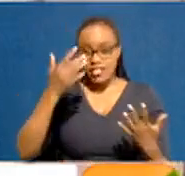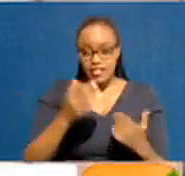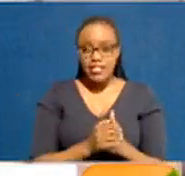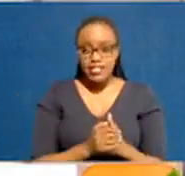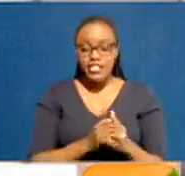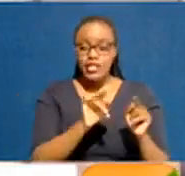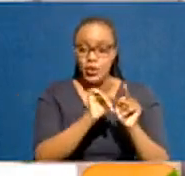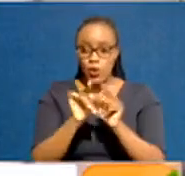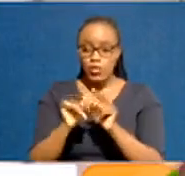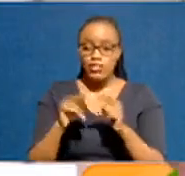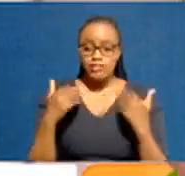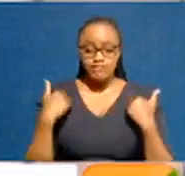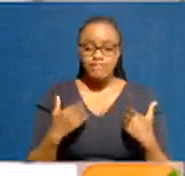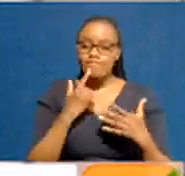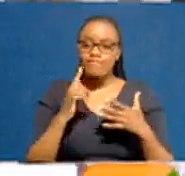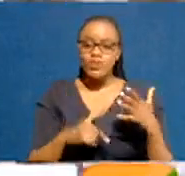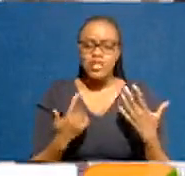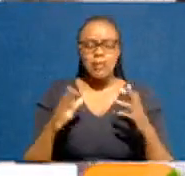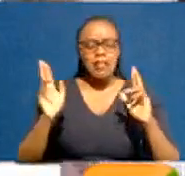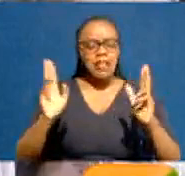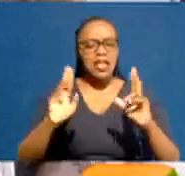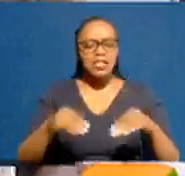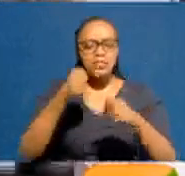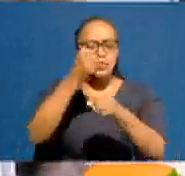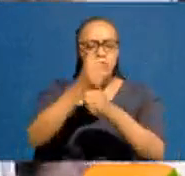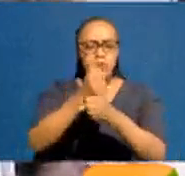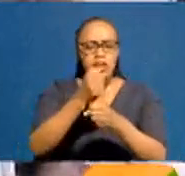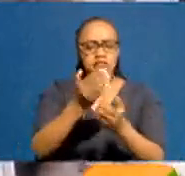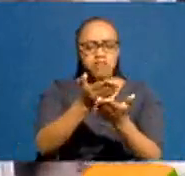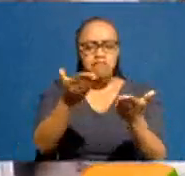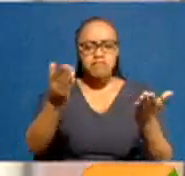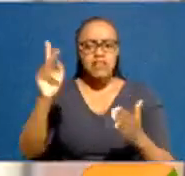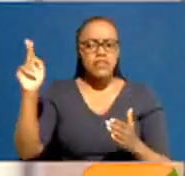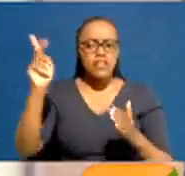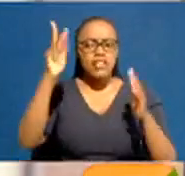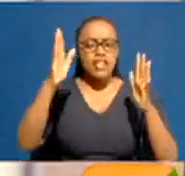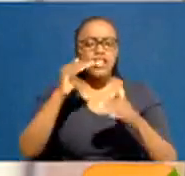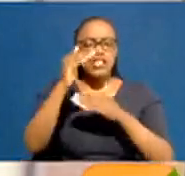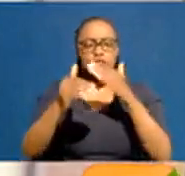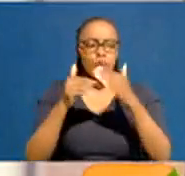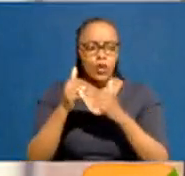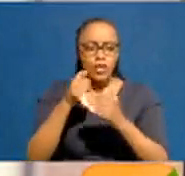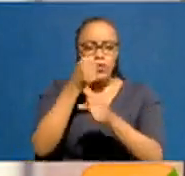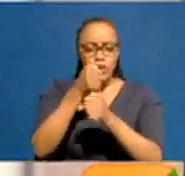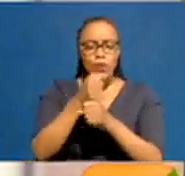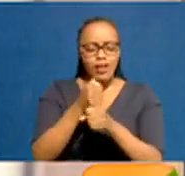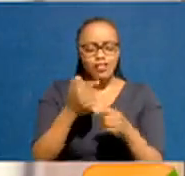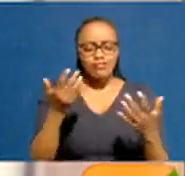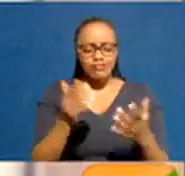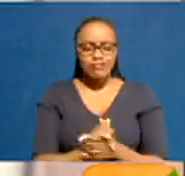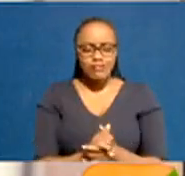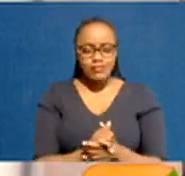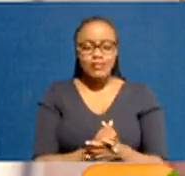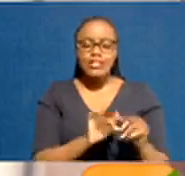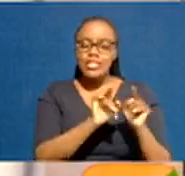Na mimi nimesema nimejitolea, nitawafanyia Wakenya wote kazi.